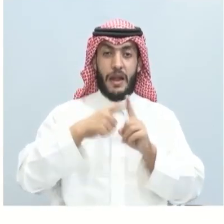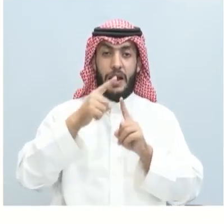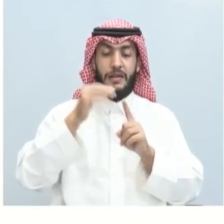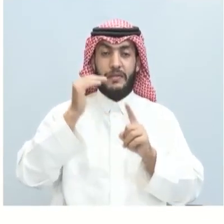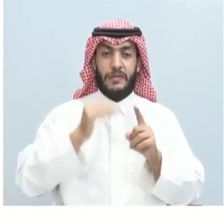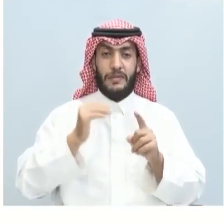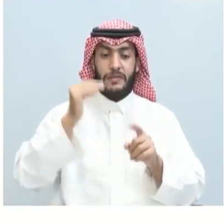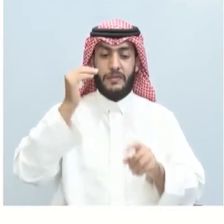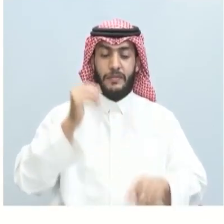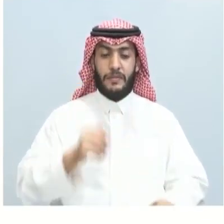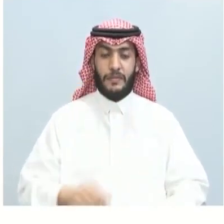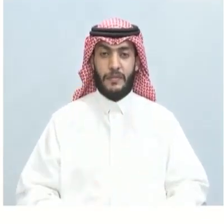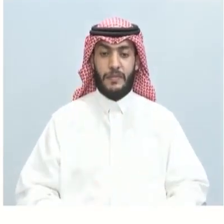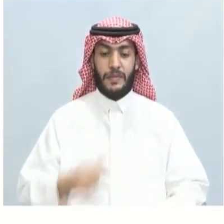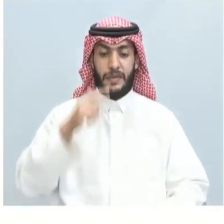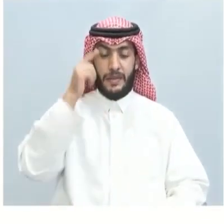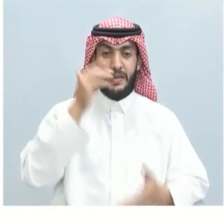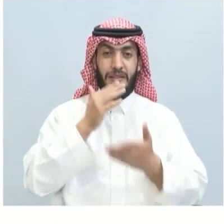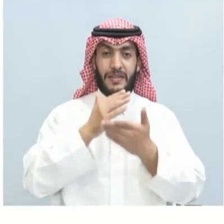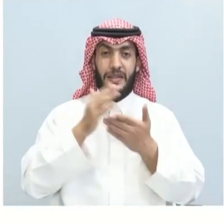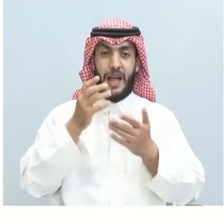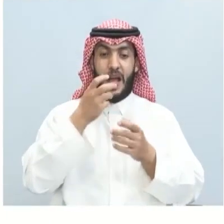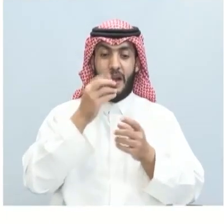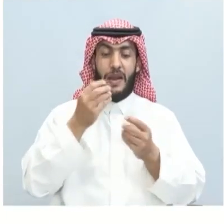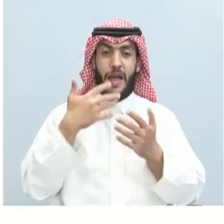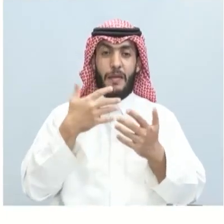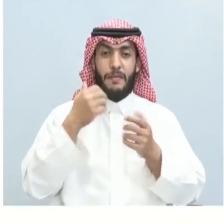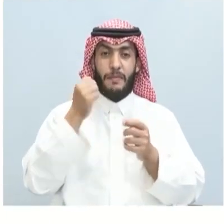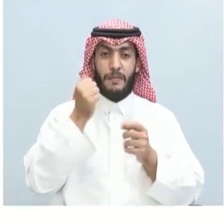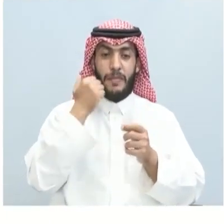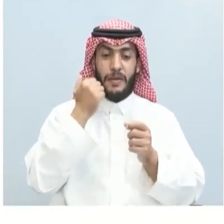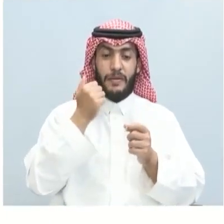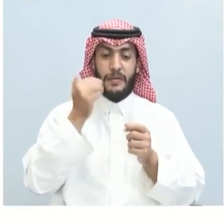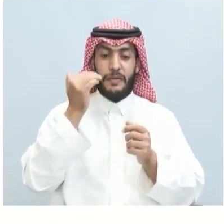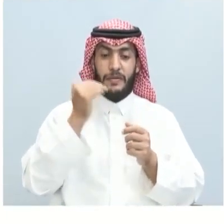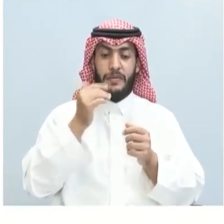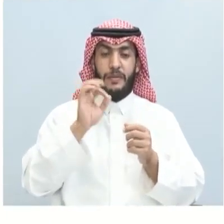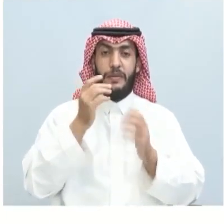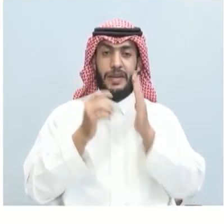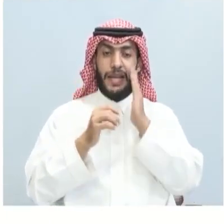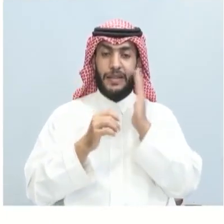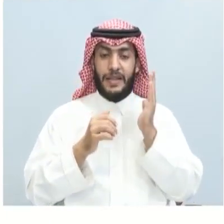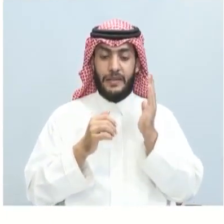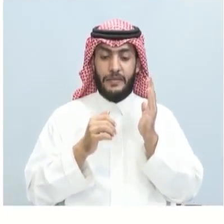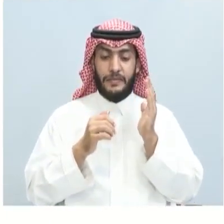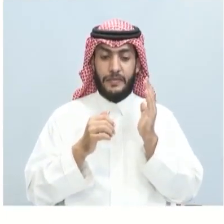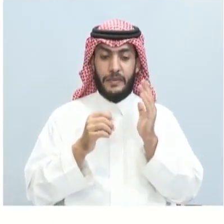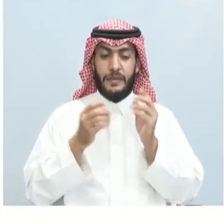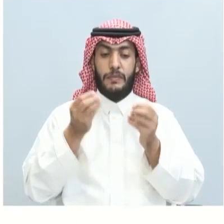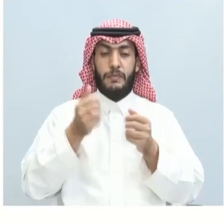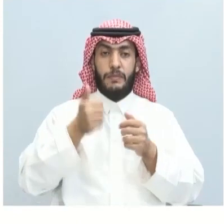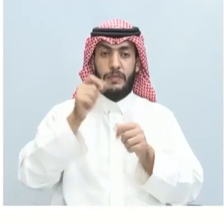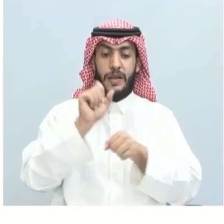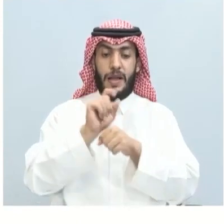درجه الحراره اذا عند ازاحه الحراره بالتبريد يزاح الاتزان نحو اليسار ينتج